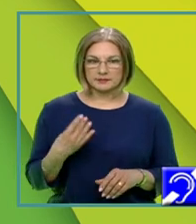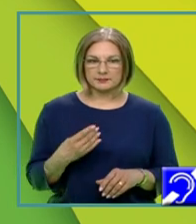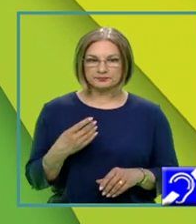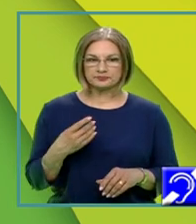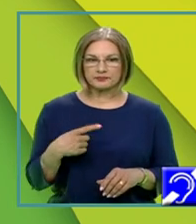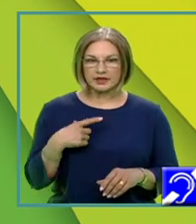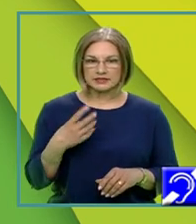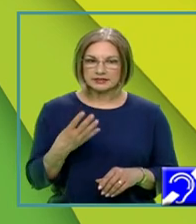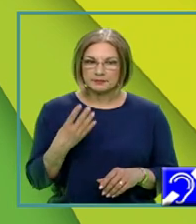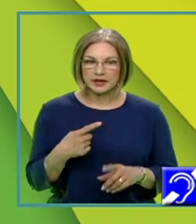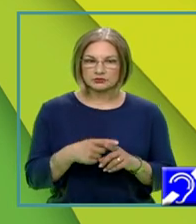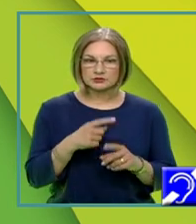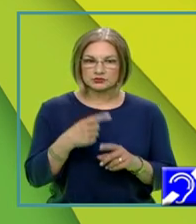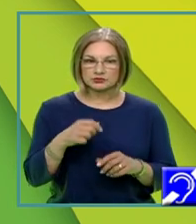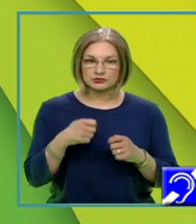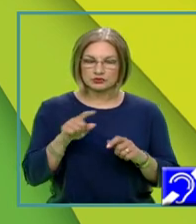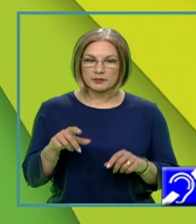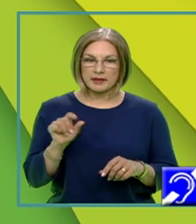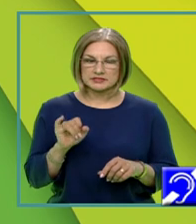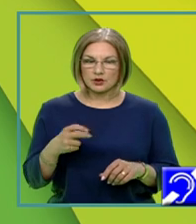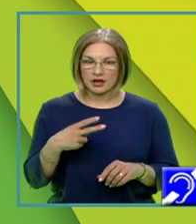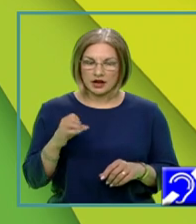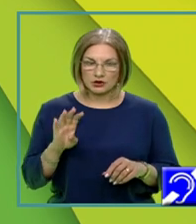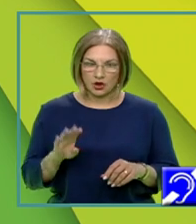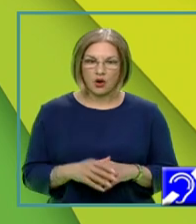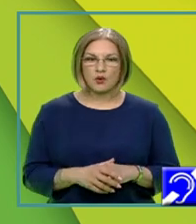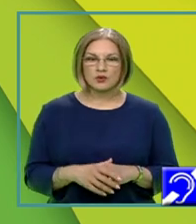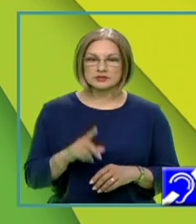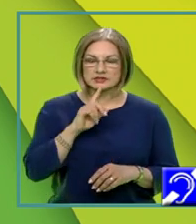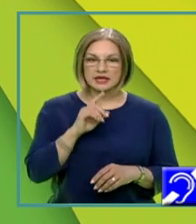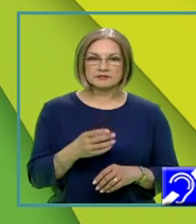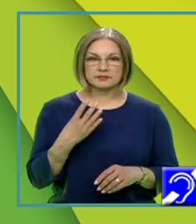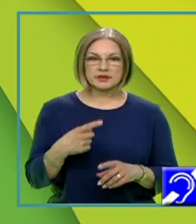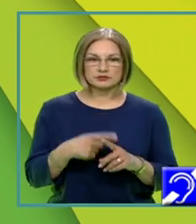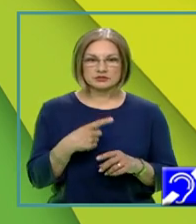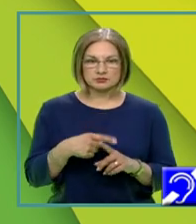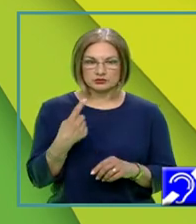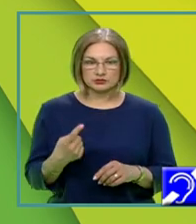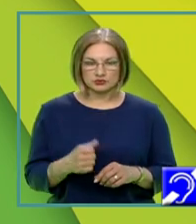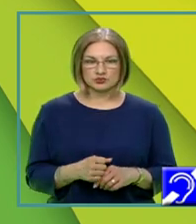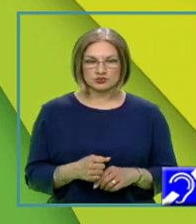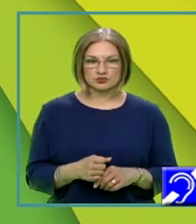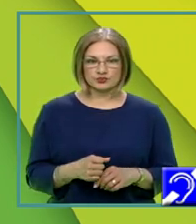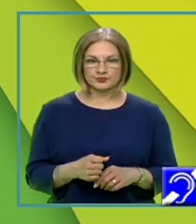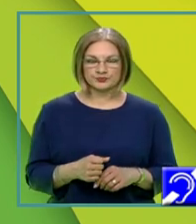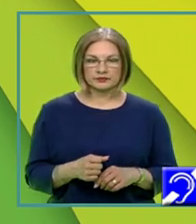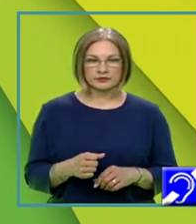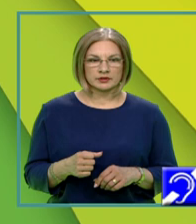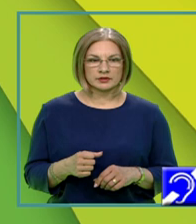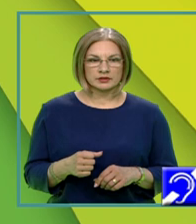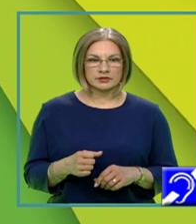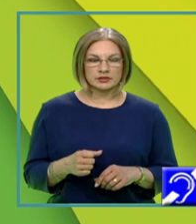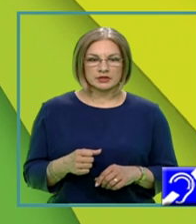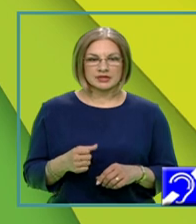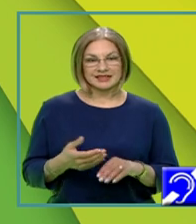mai mic sau egal decât 9 ceea ce înseamnă că 4 x plus 1 care va fi egal cu din rezultatul Teoretic